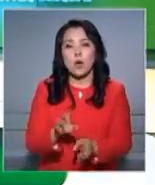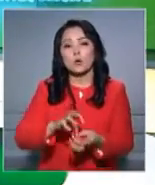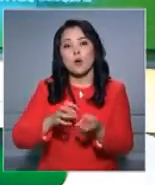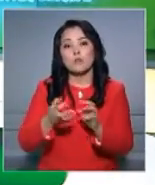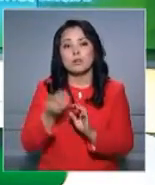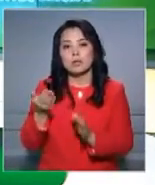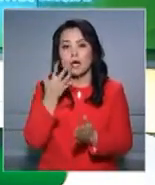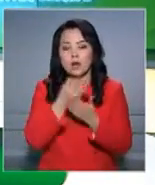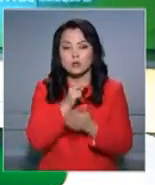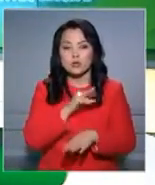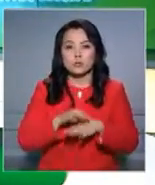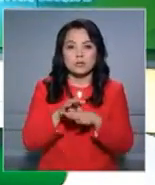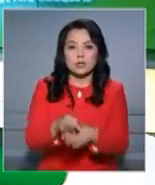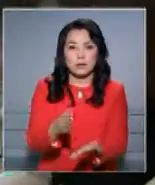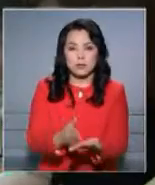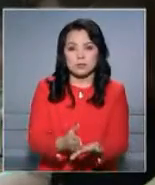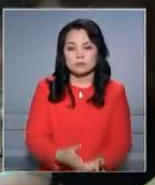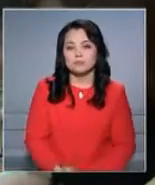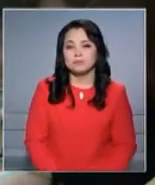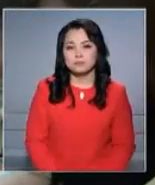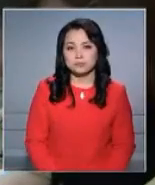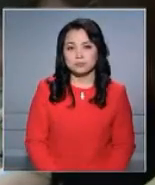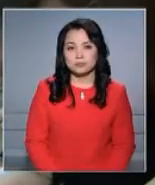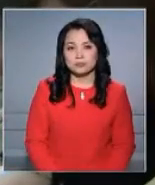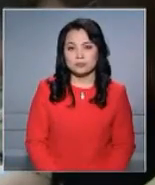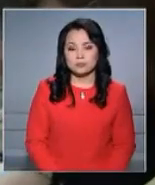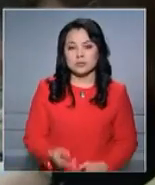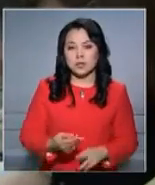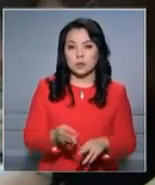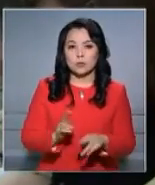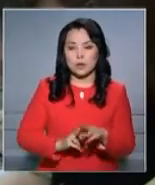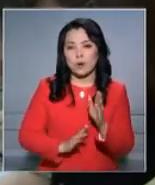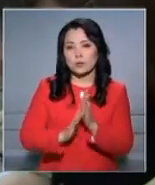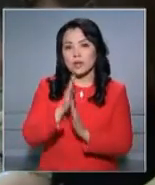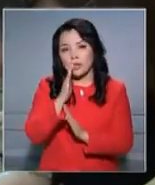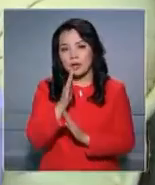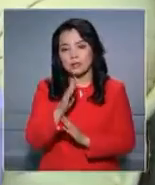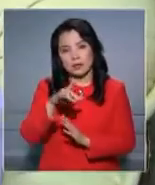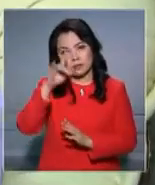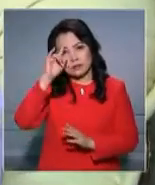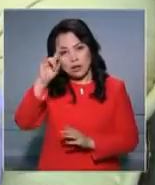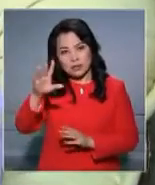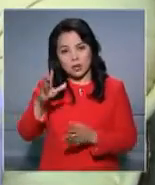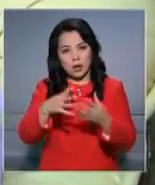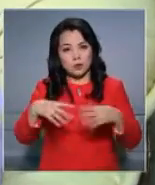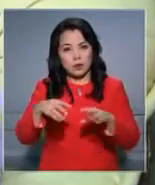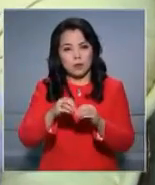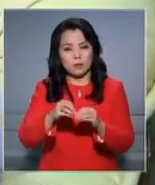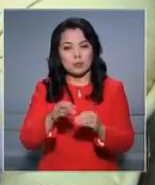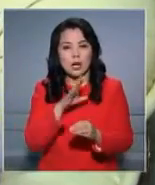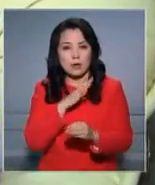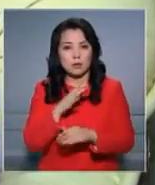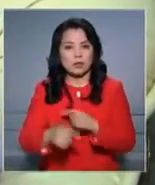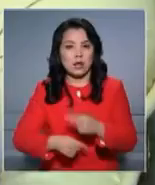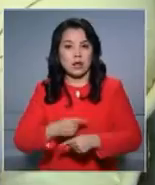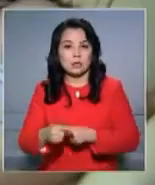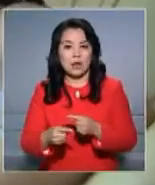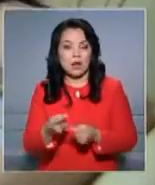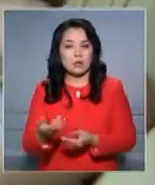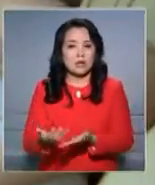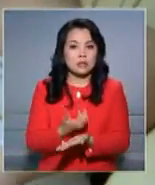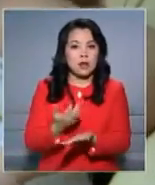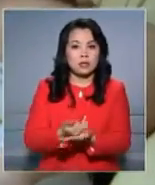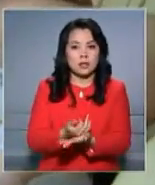арқасында жұмыс істеп тұр. Бұл өсіп өнген, еңбегімен елге танылған үлгілі отбасы кеншілер шаңырағы. Бүтіндей